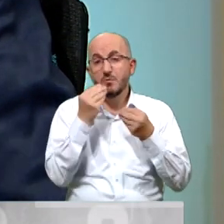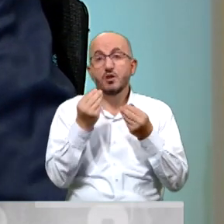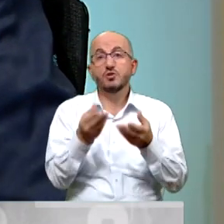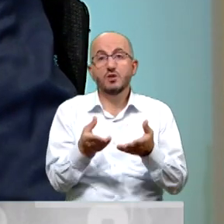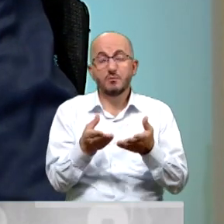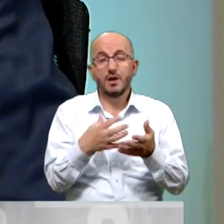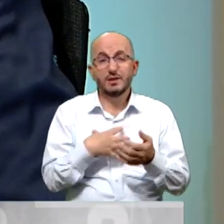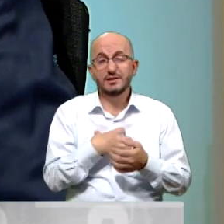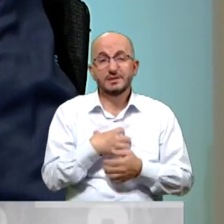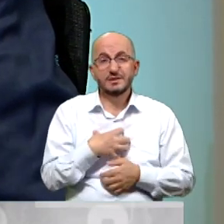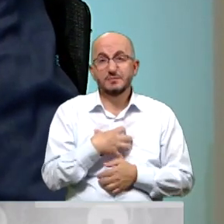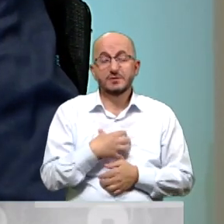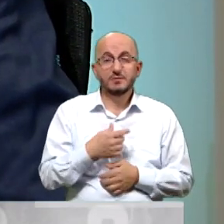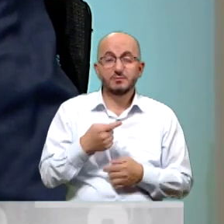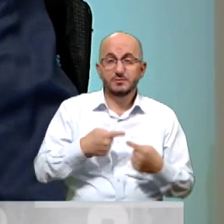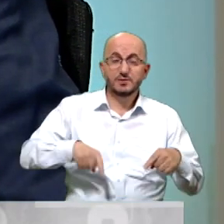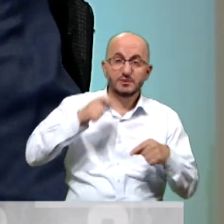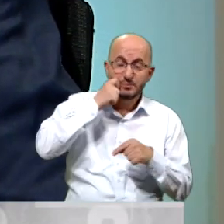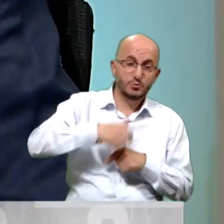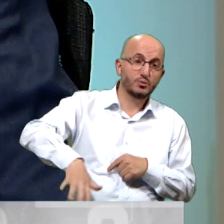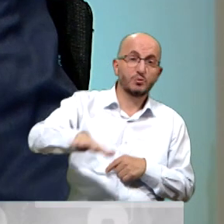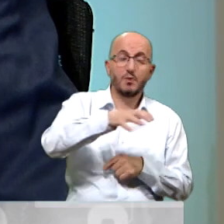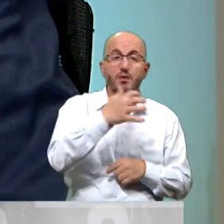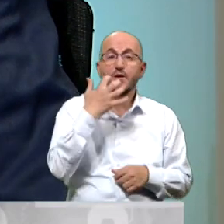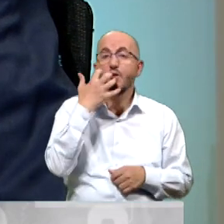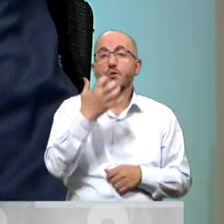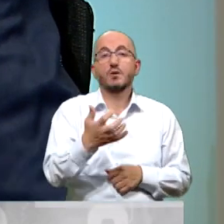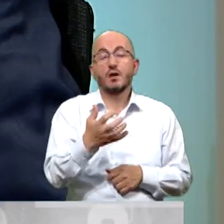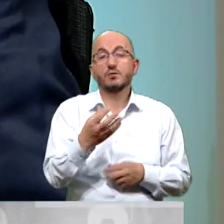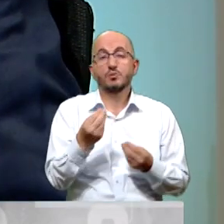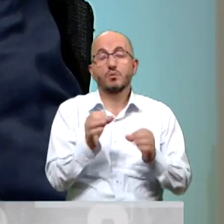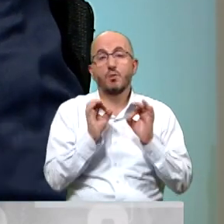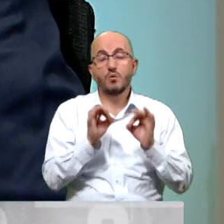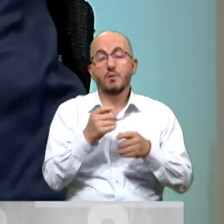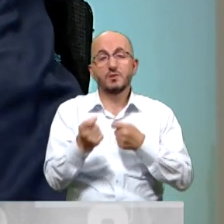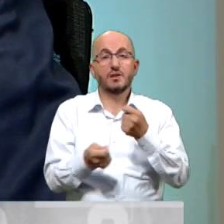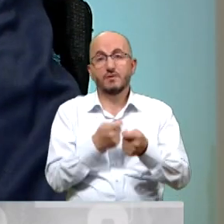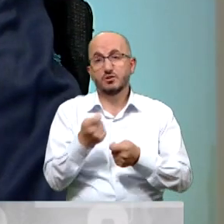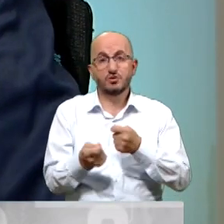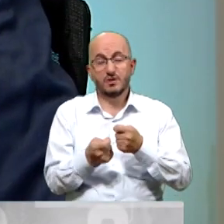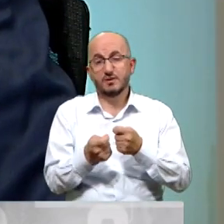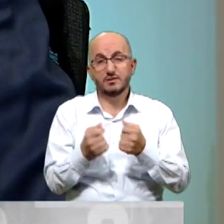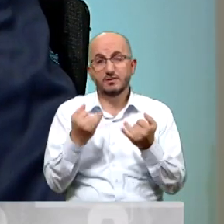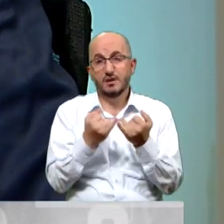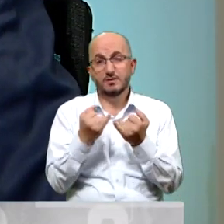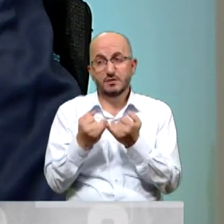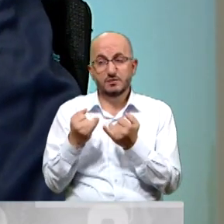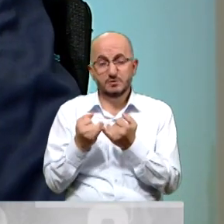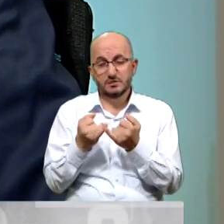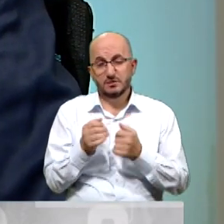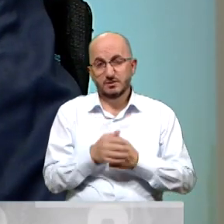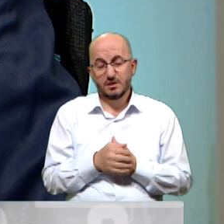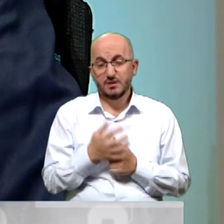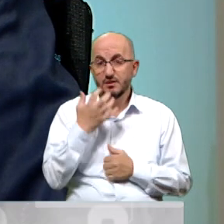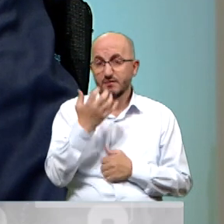da dinimizin biz Müslümanlara önerdiği çok önemli davranışlardır. Kardeşimize de